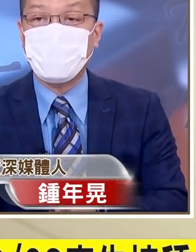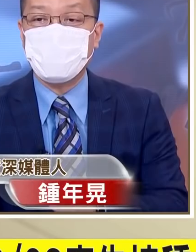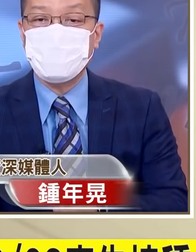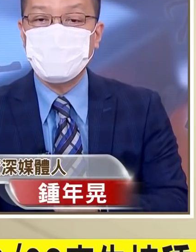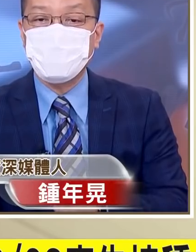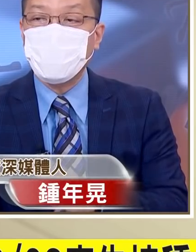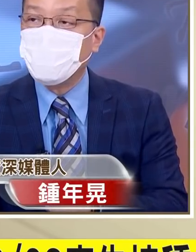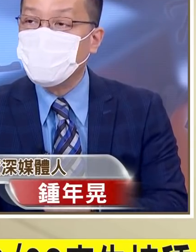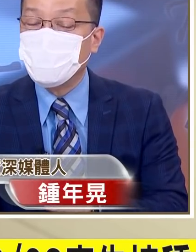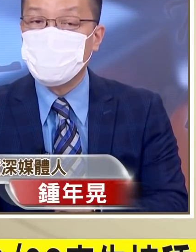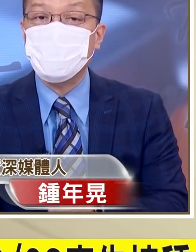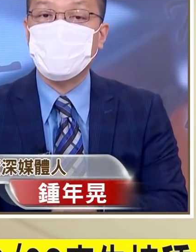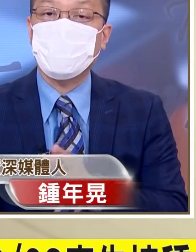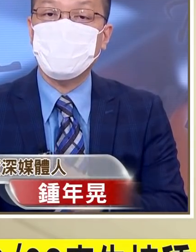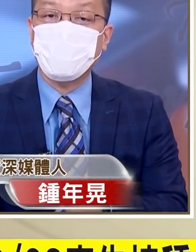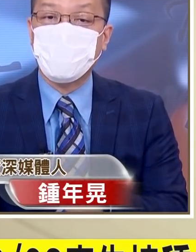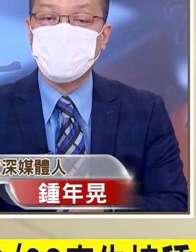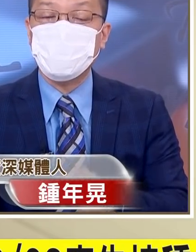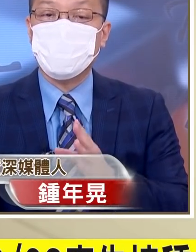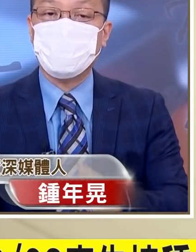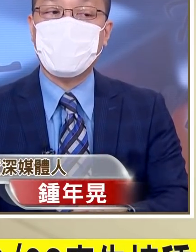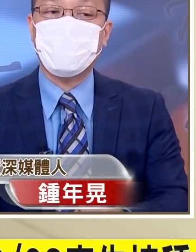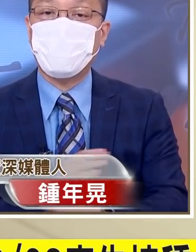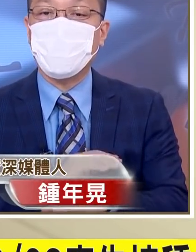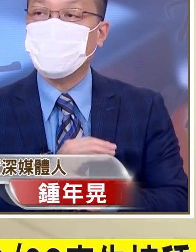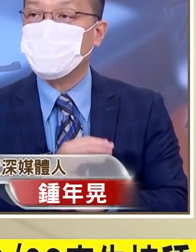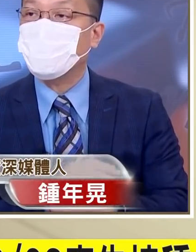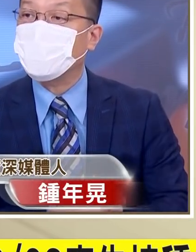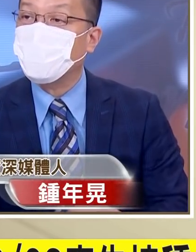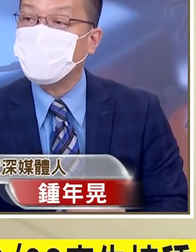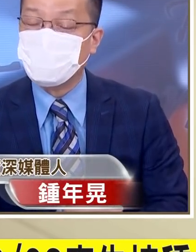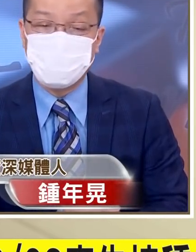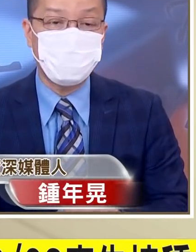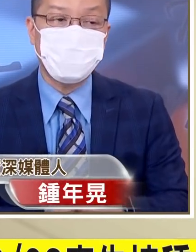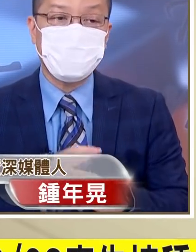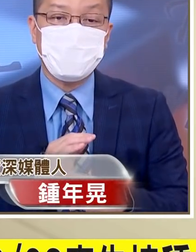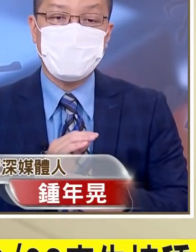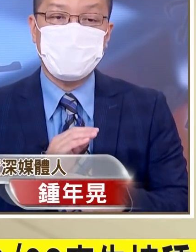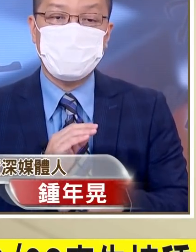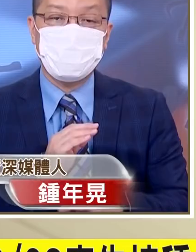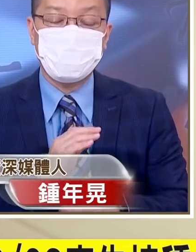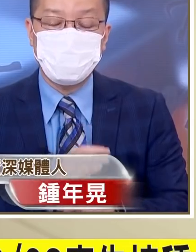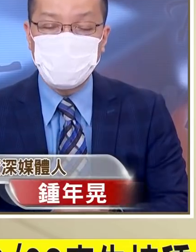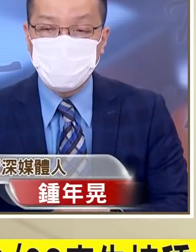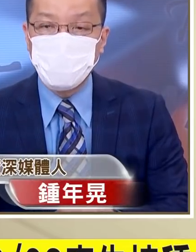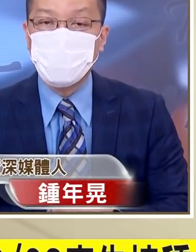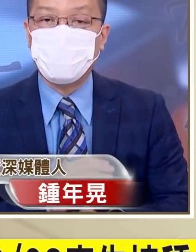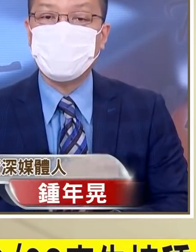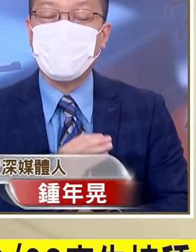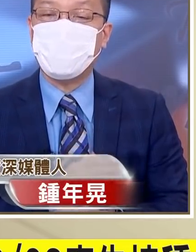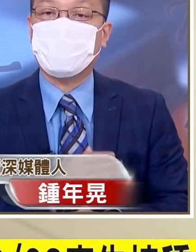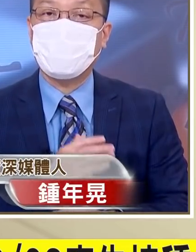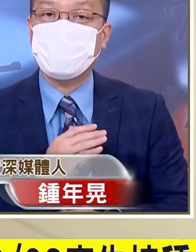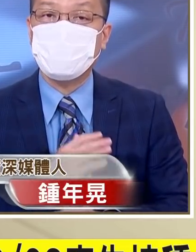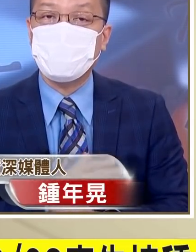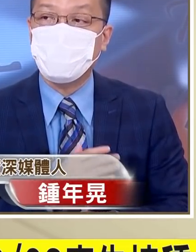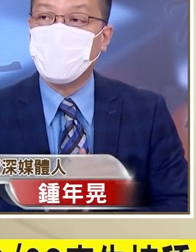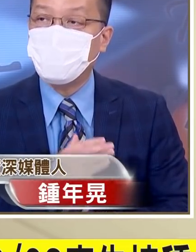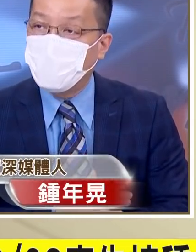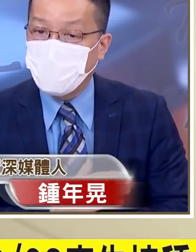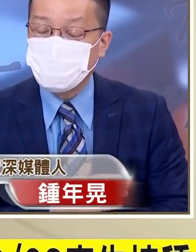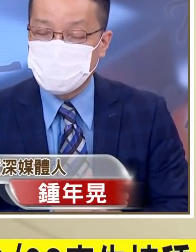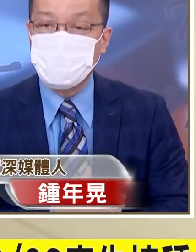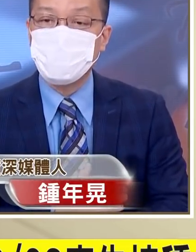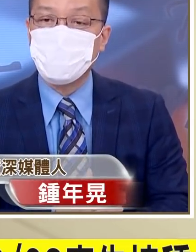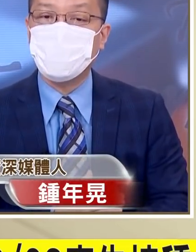你连亚没有通过，是不是你的疫苗不好？其实我觉得大家千万不要这个错误的观念哦。没有通过不代表他的疫